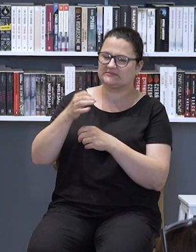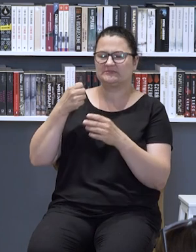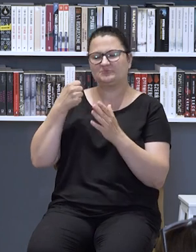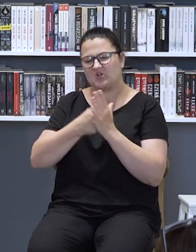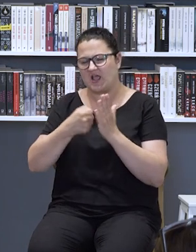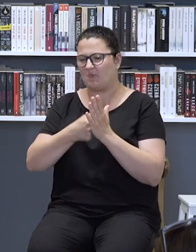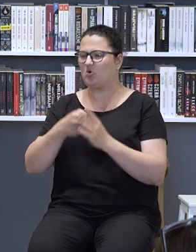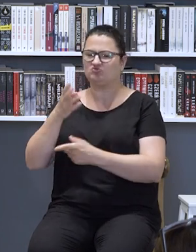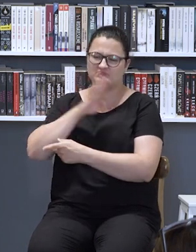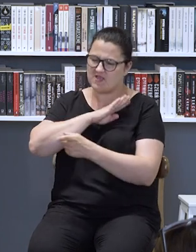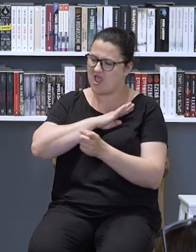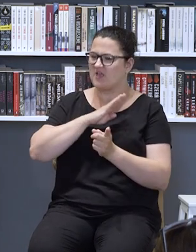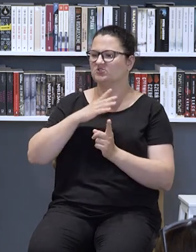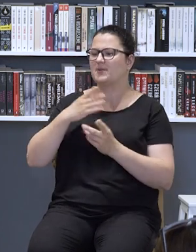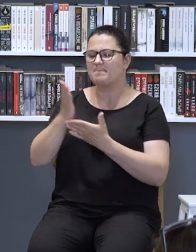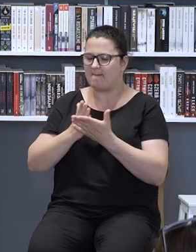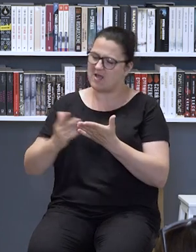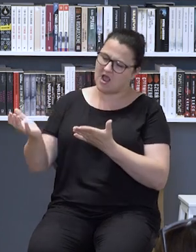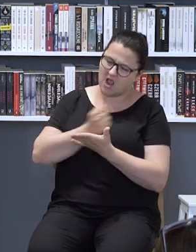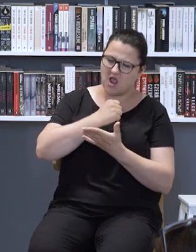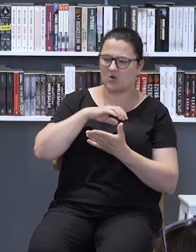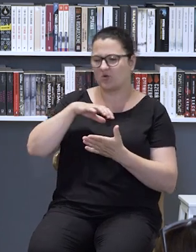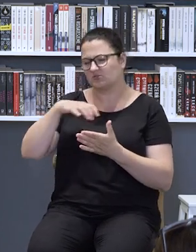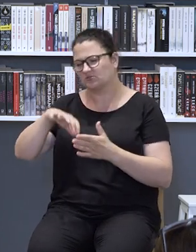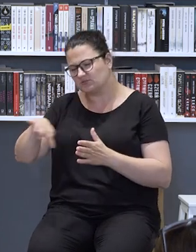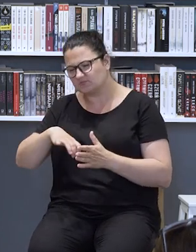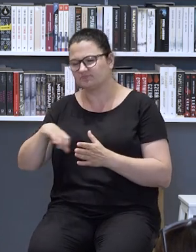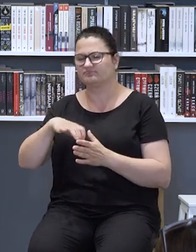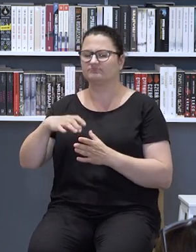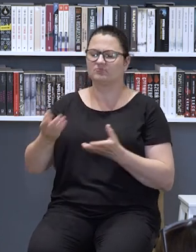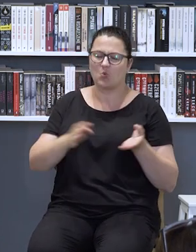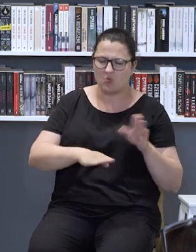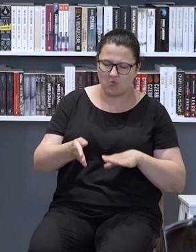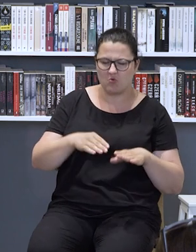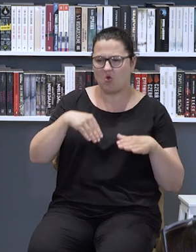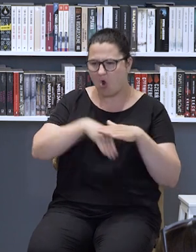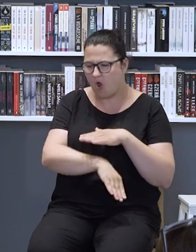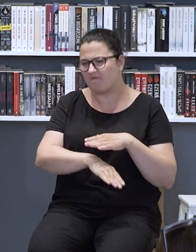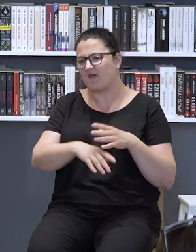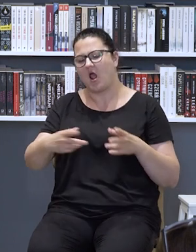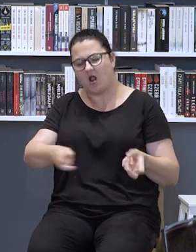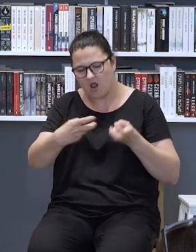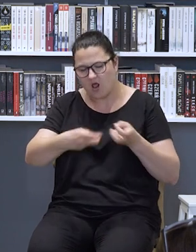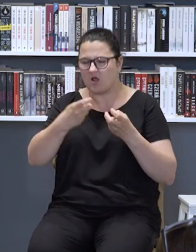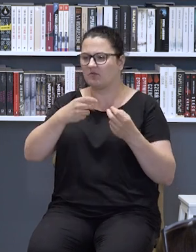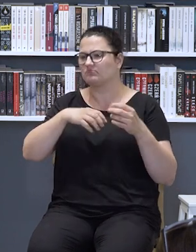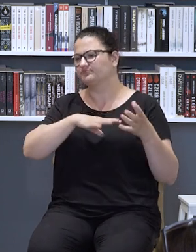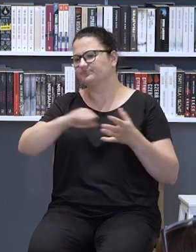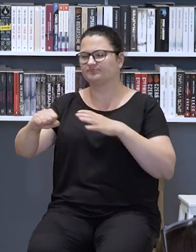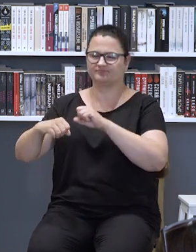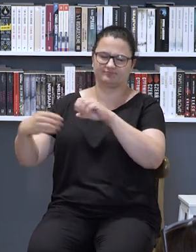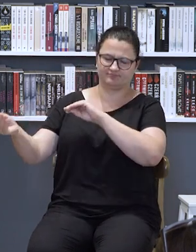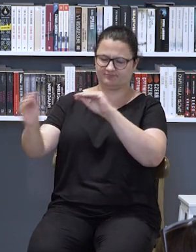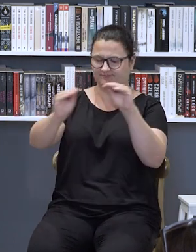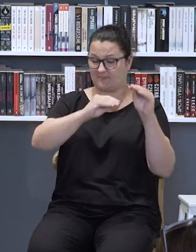albo śmierć, tę mapę kradną, ukrywają regularnie, odkopują, kto inny ją przejmuje i tak dalej. Natomiast